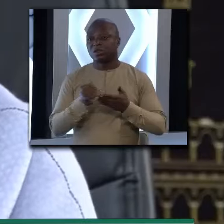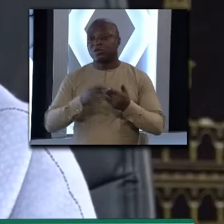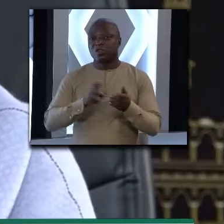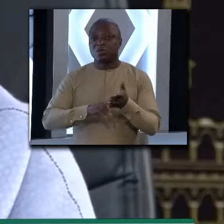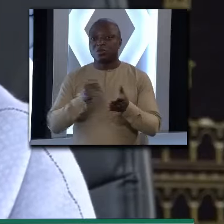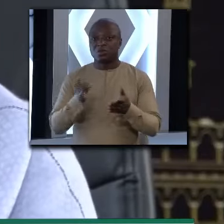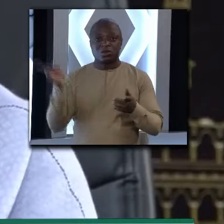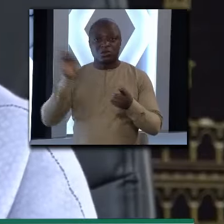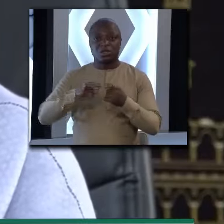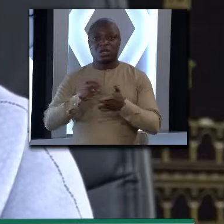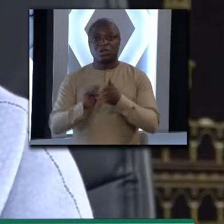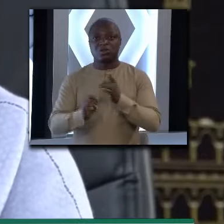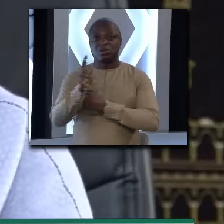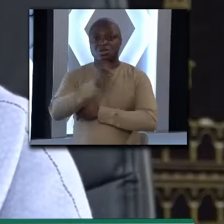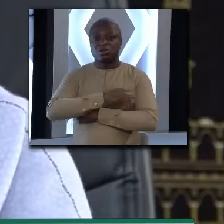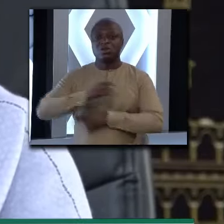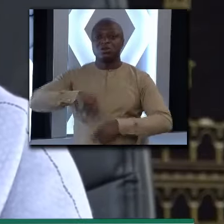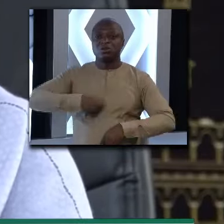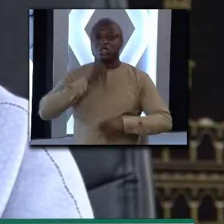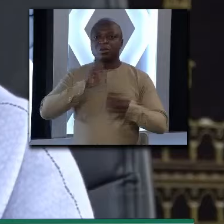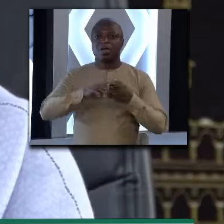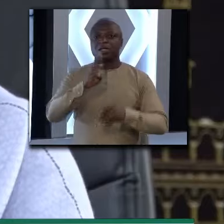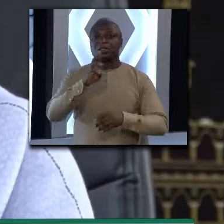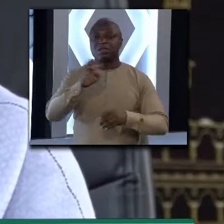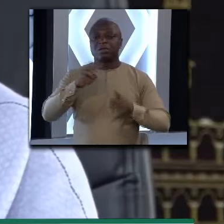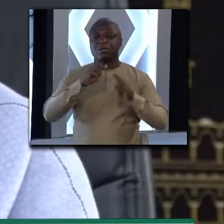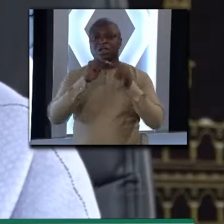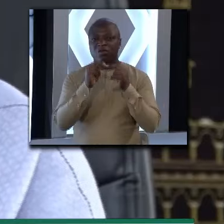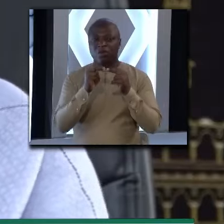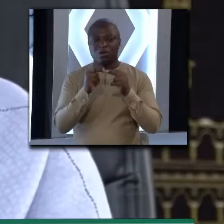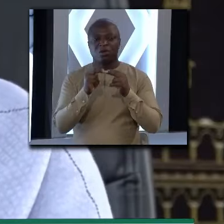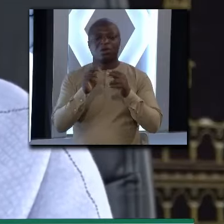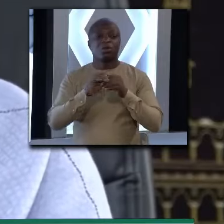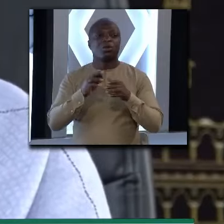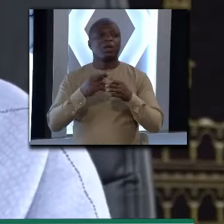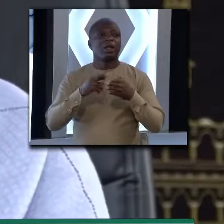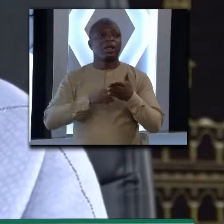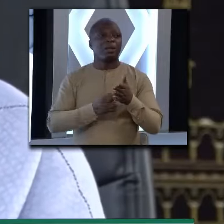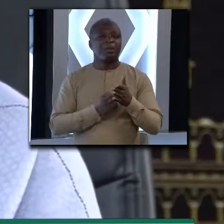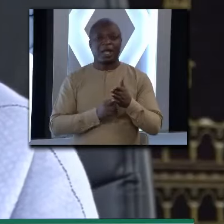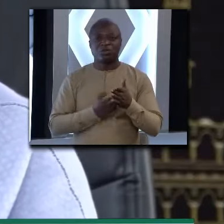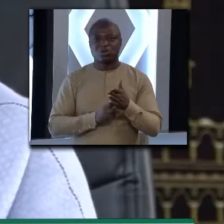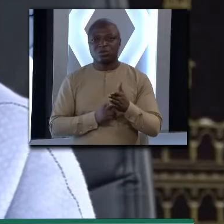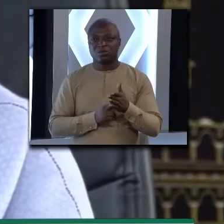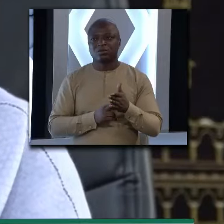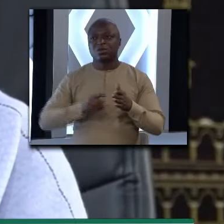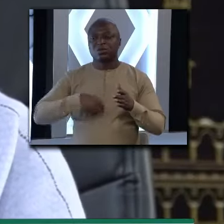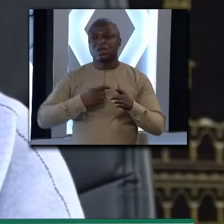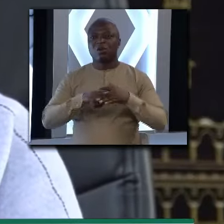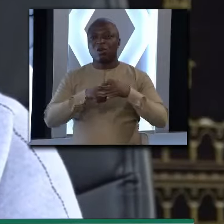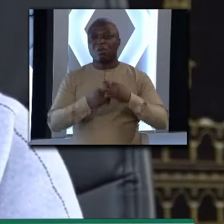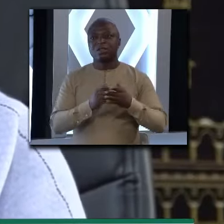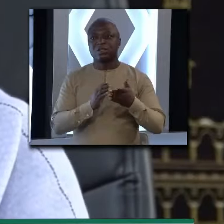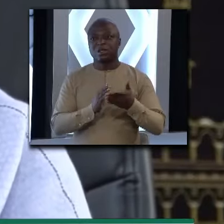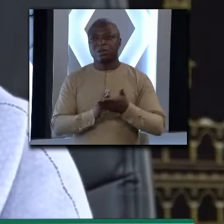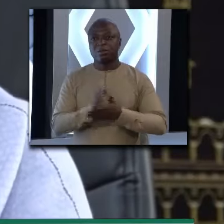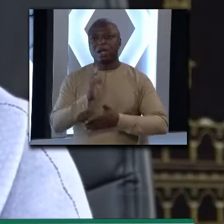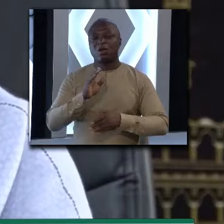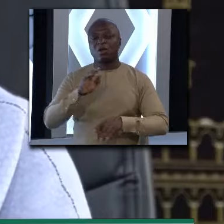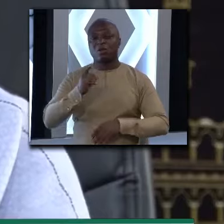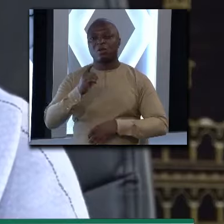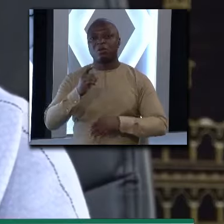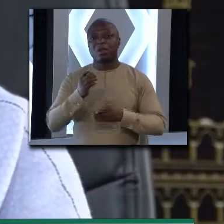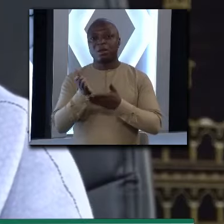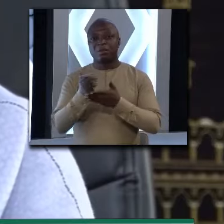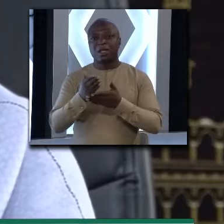jusqu'à ce jour, nous en sommes à la sixième étape de réparation. Nous avons commencé par le premier